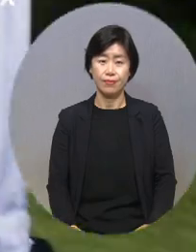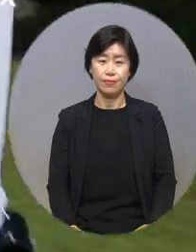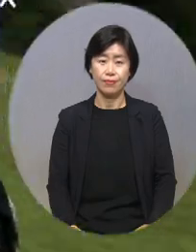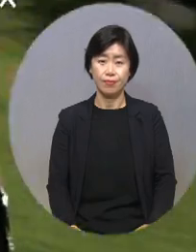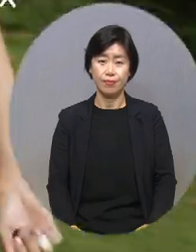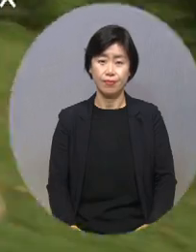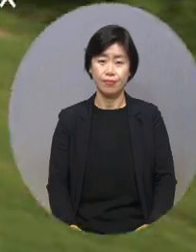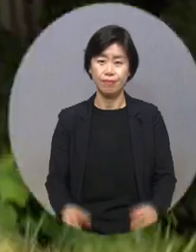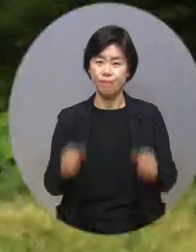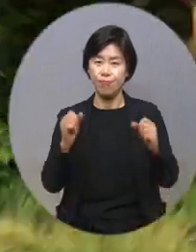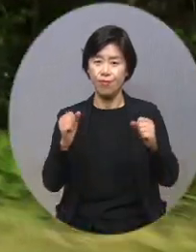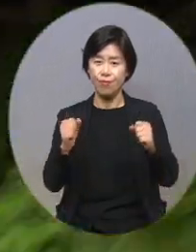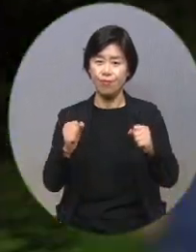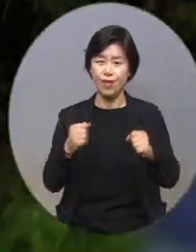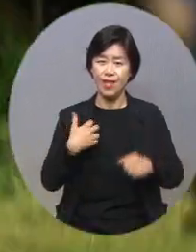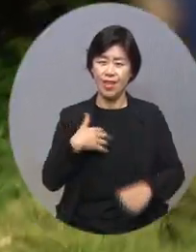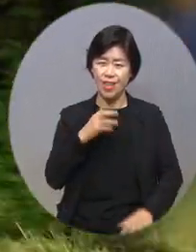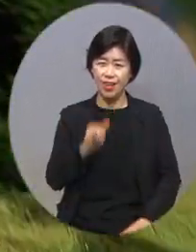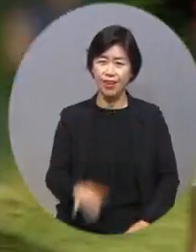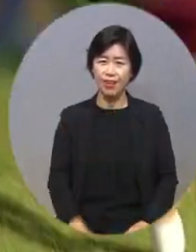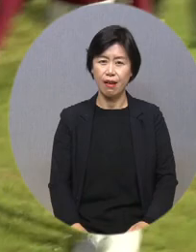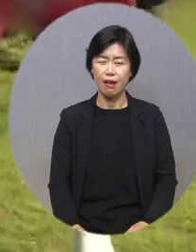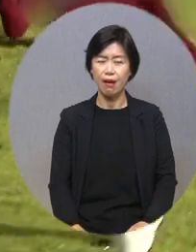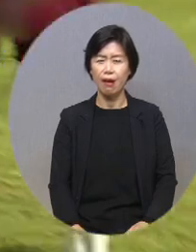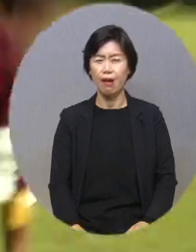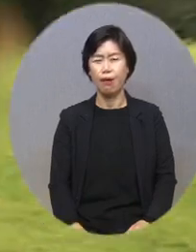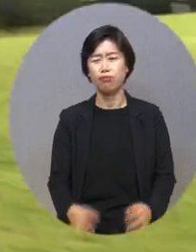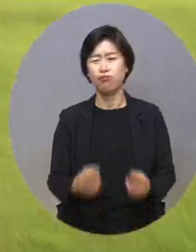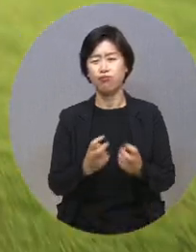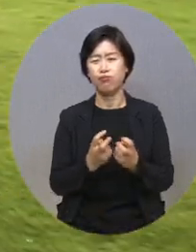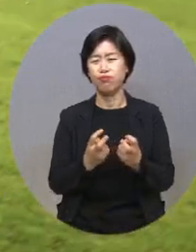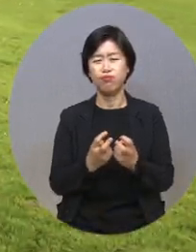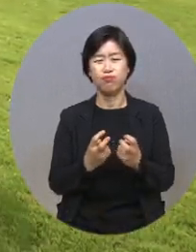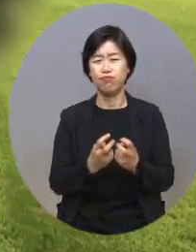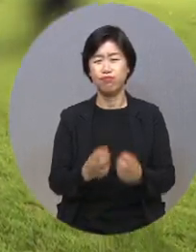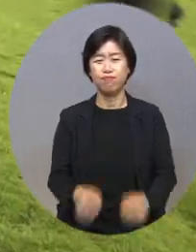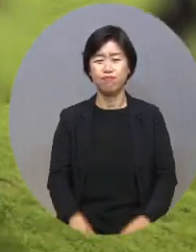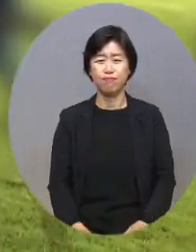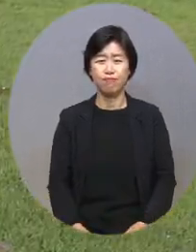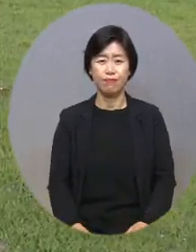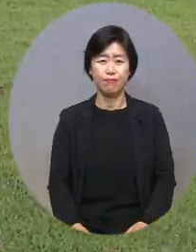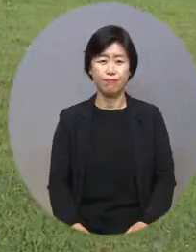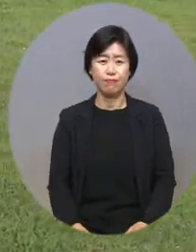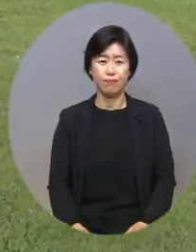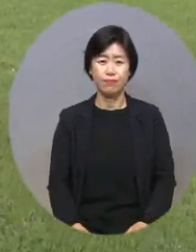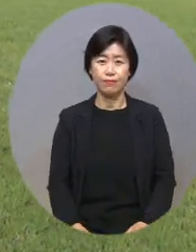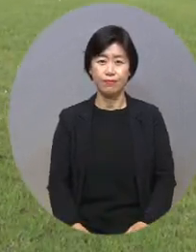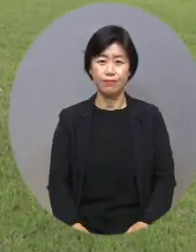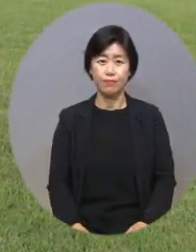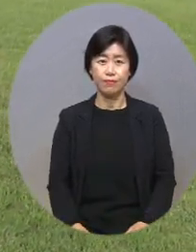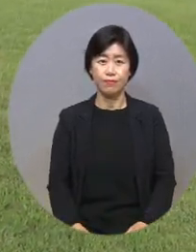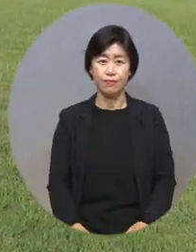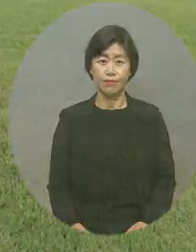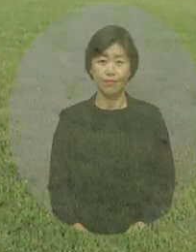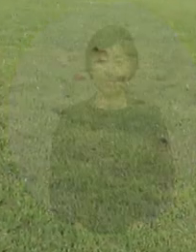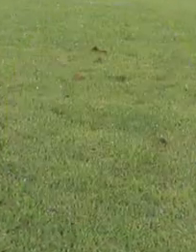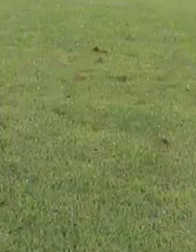가스 가스. 어때? 오 마이 갓. 지금 여기도 어떻게 될지 몰라. 오 마이 갓.